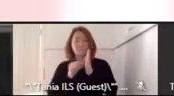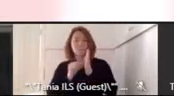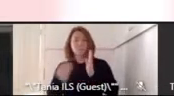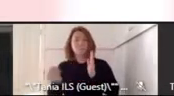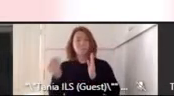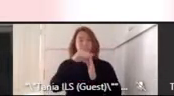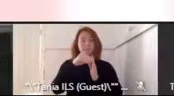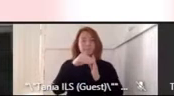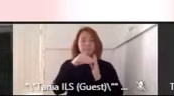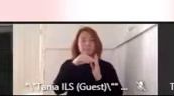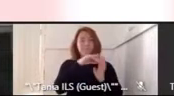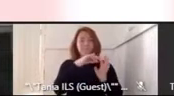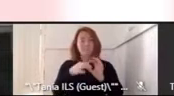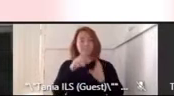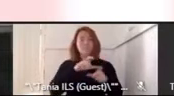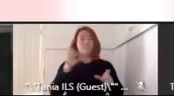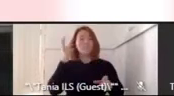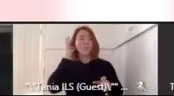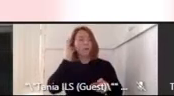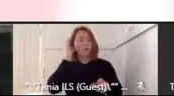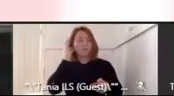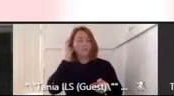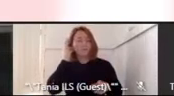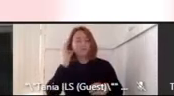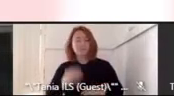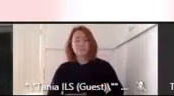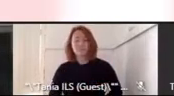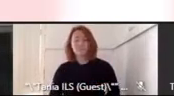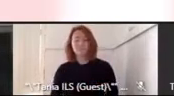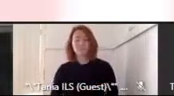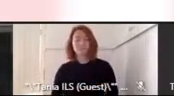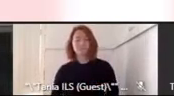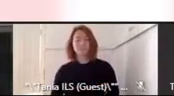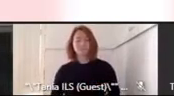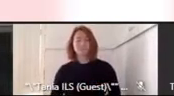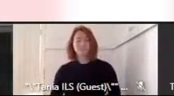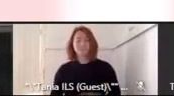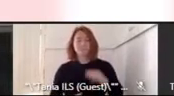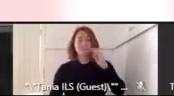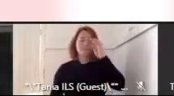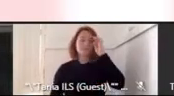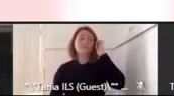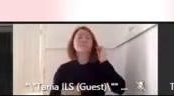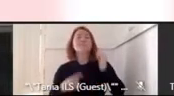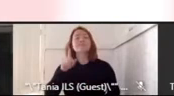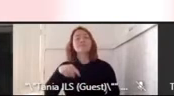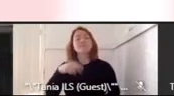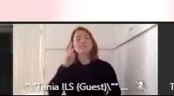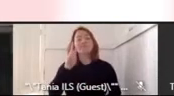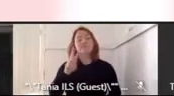dones enquestades. També veureu, doncs, com per exemple en aquesta dada que ara destaco, que al llarg del dossier s'han intentat